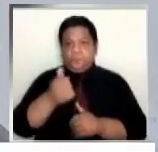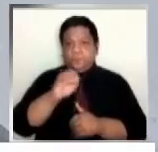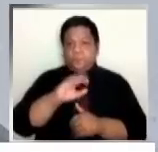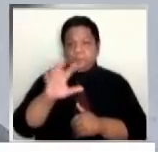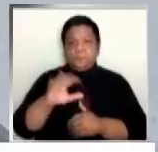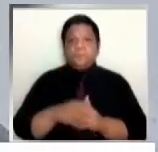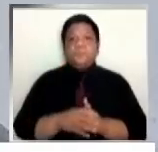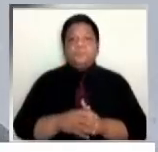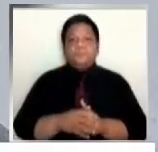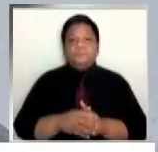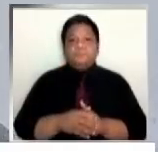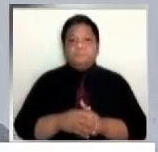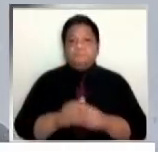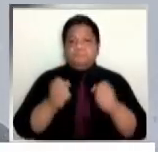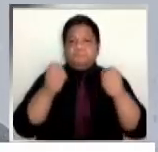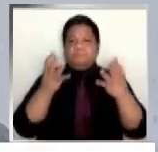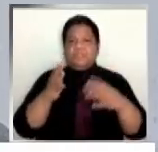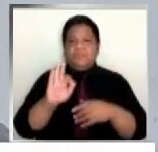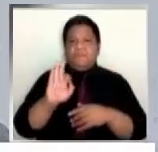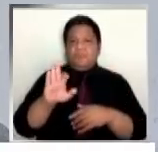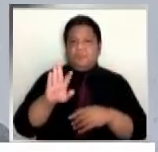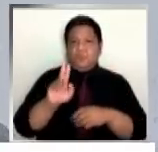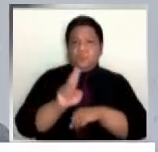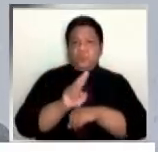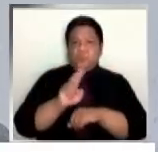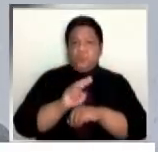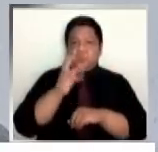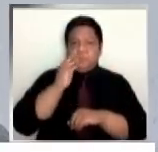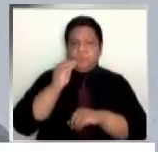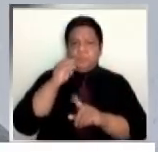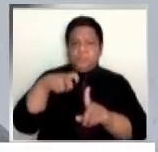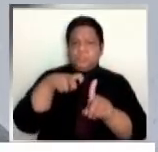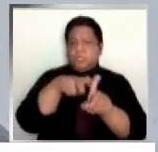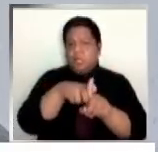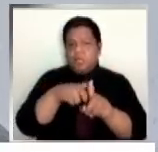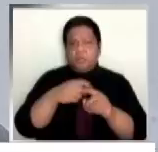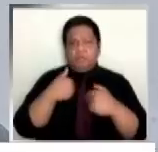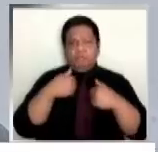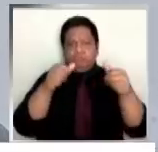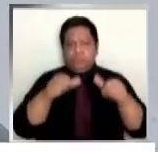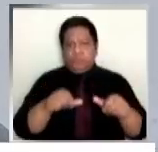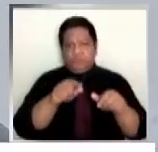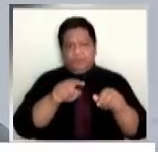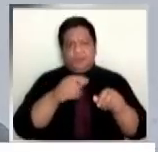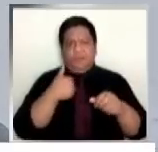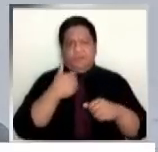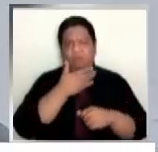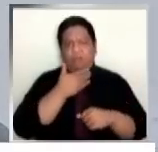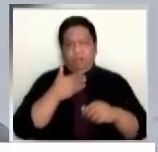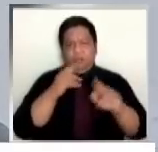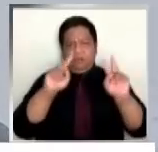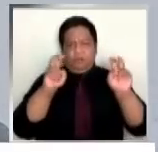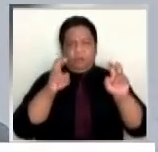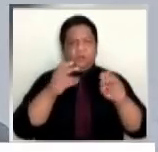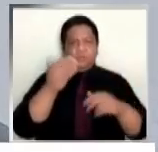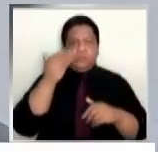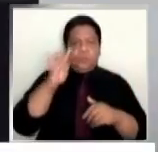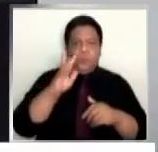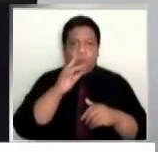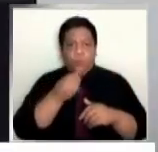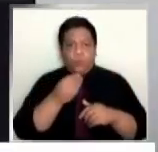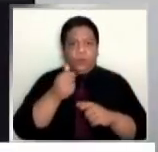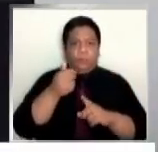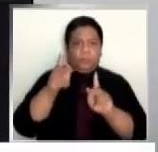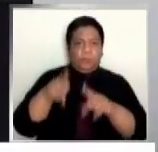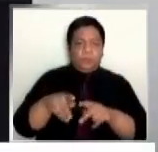Marami pong Facebook user ang nakaranas matag sa ilang post na may malisyosong pamagat mula sa isang di kilalang account. Alamin natin kung